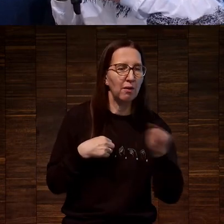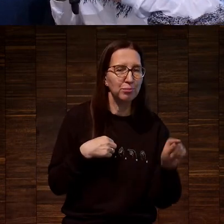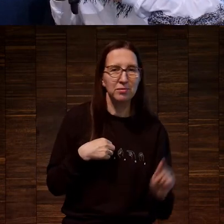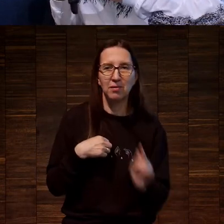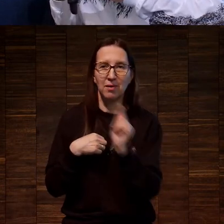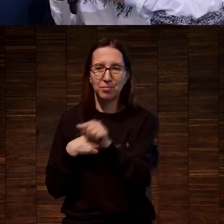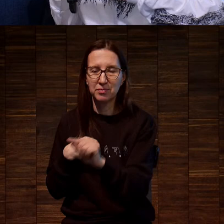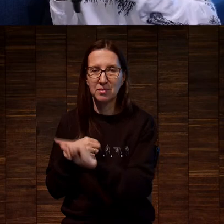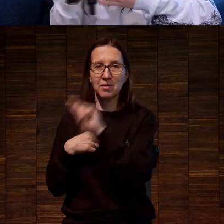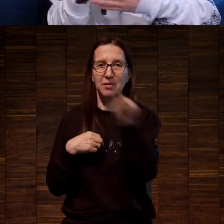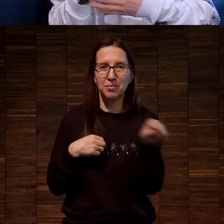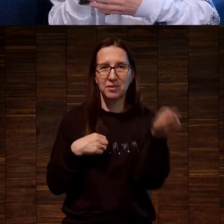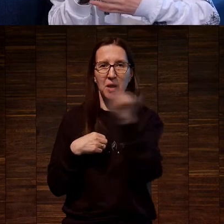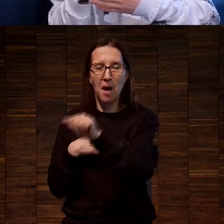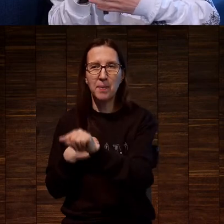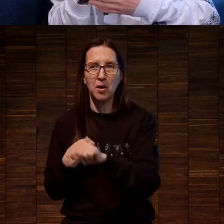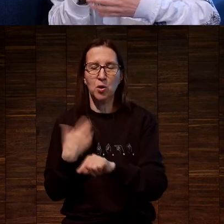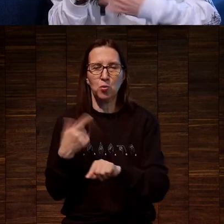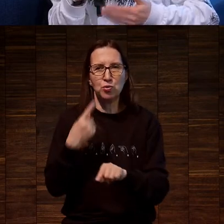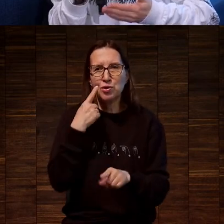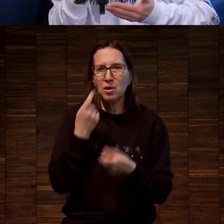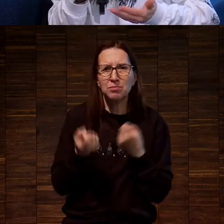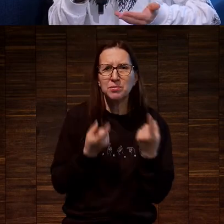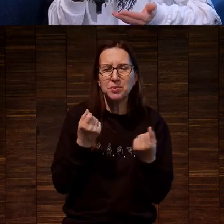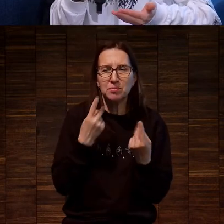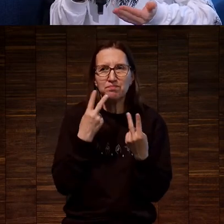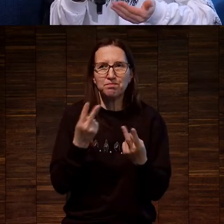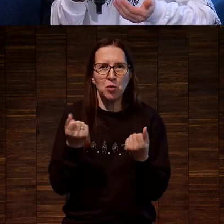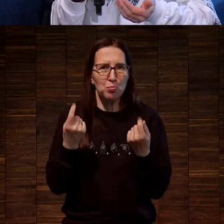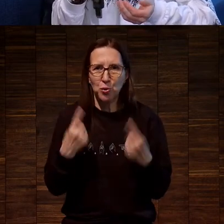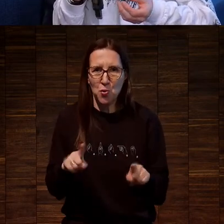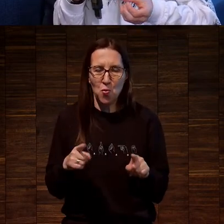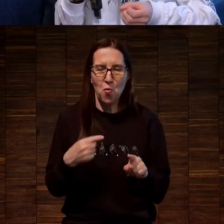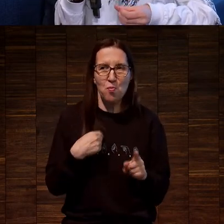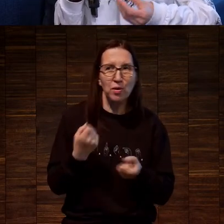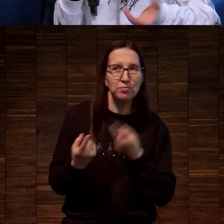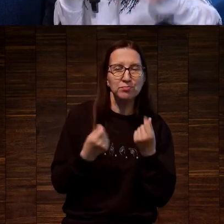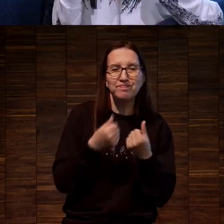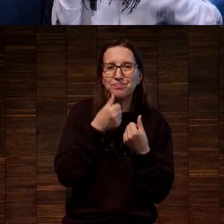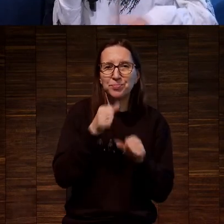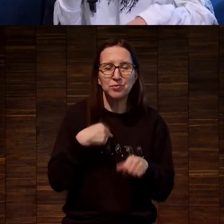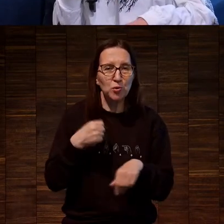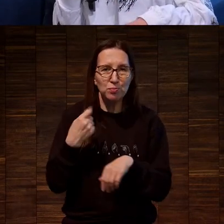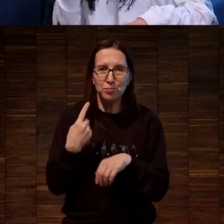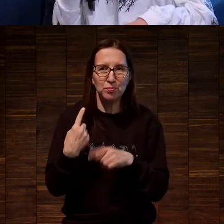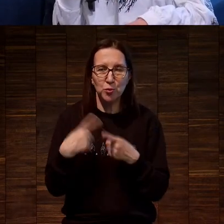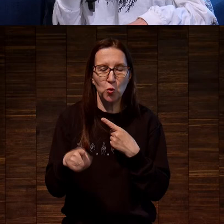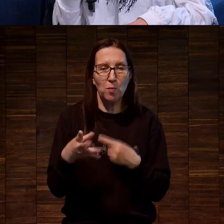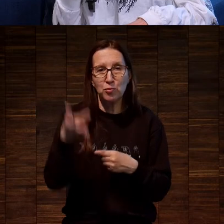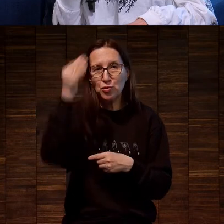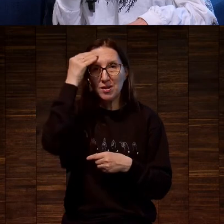учишься, что ли, жить по-другому, переживать по-другому город. Ну и вообще